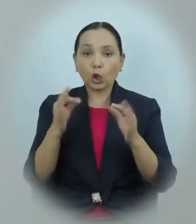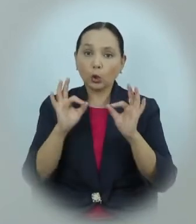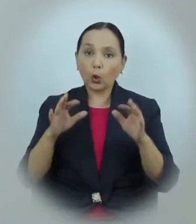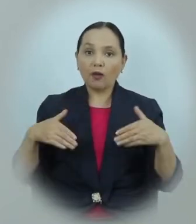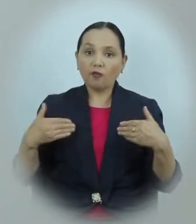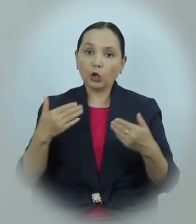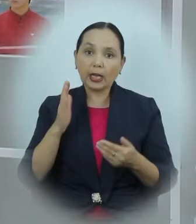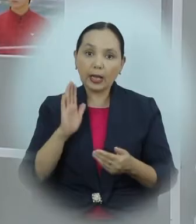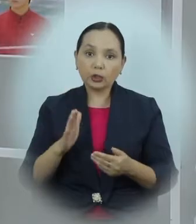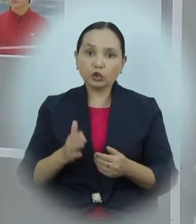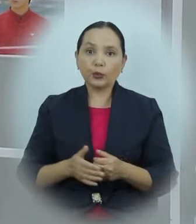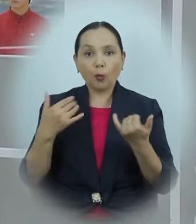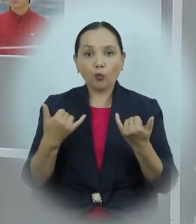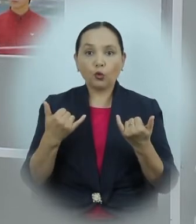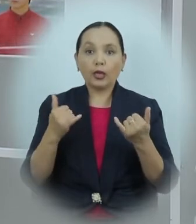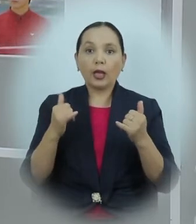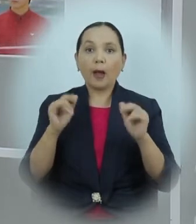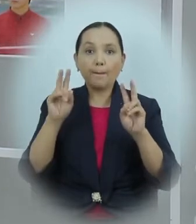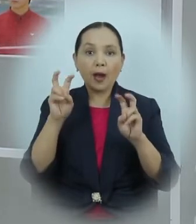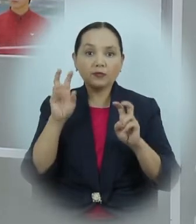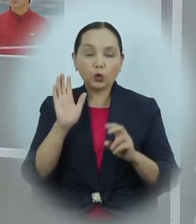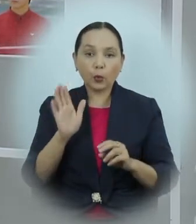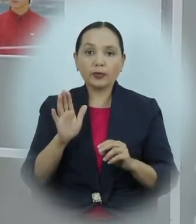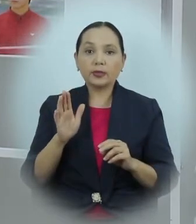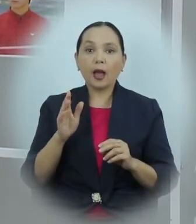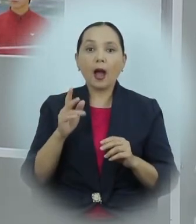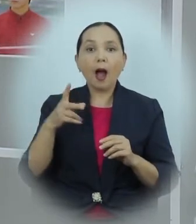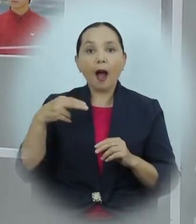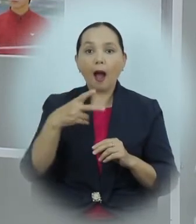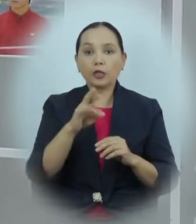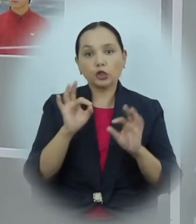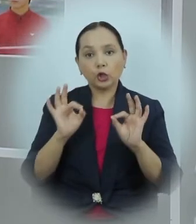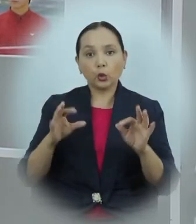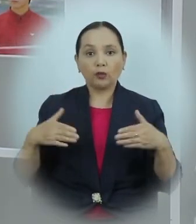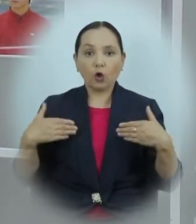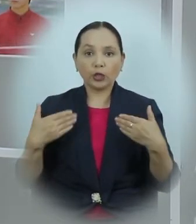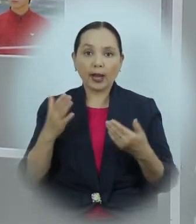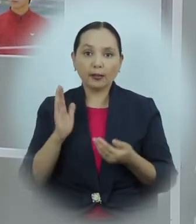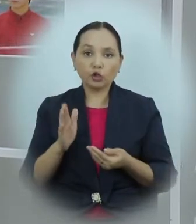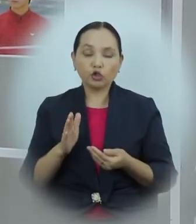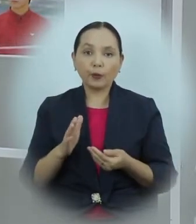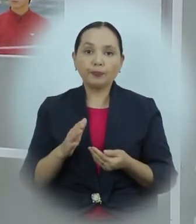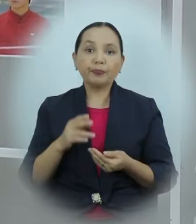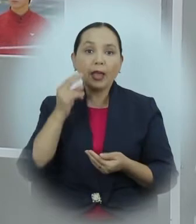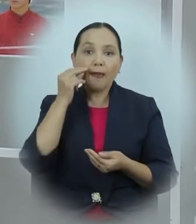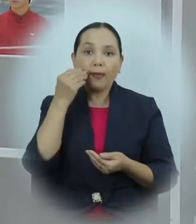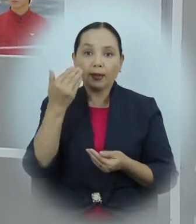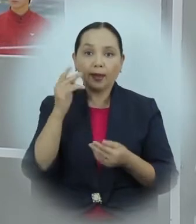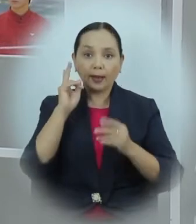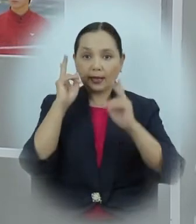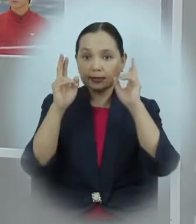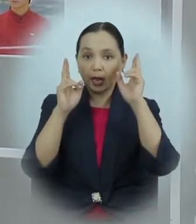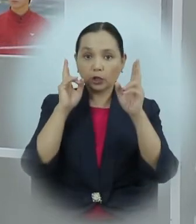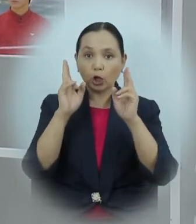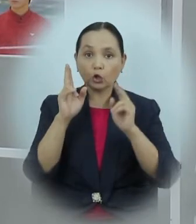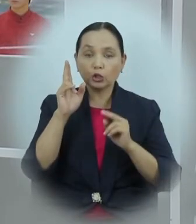to'g'ri foydalanish. Bugungi mavzuimiz qaychidan to'g'ri foydalanish. Erkaklar sartaroshligida